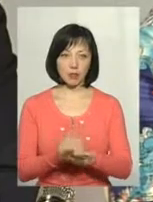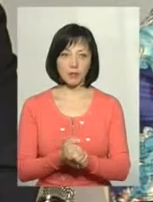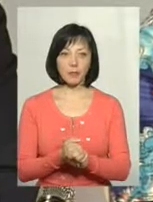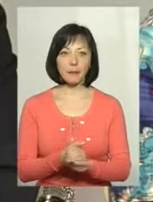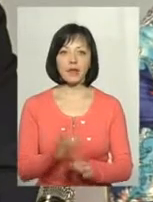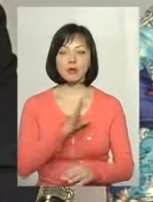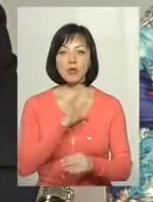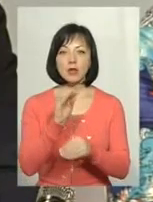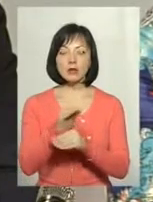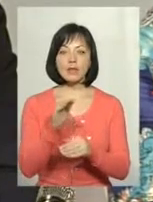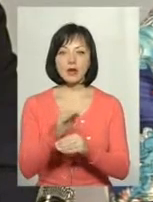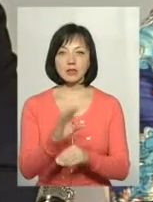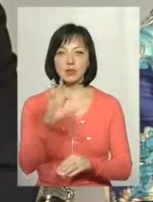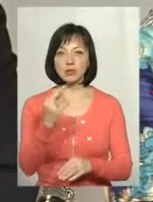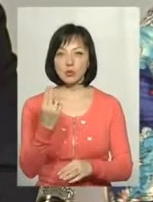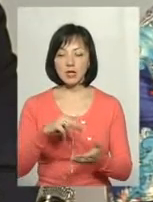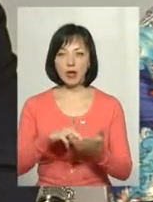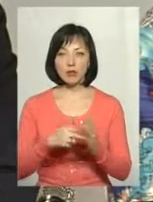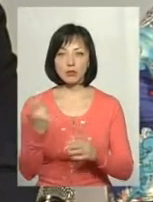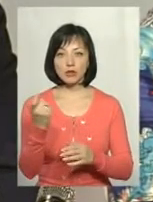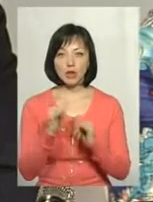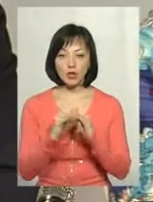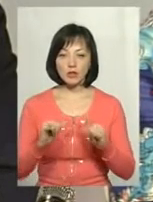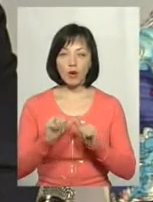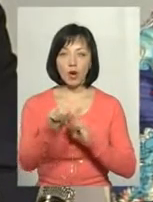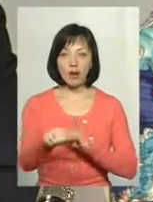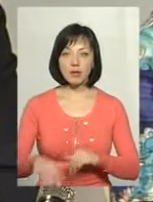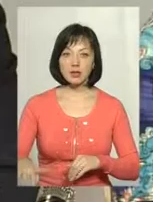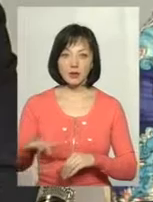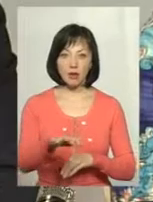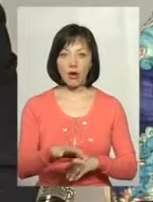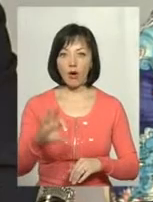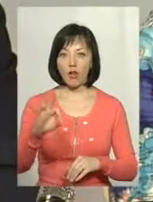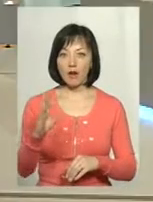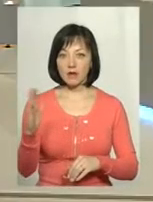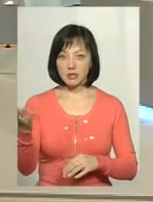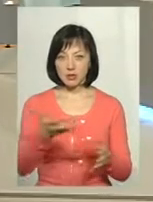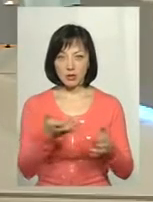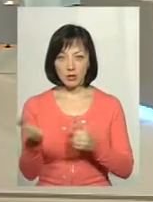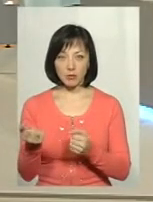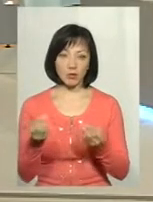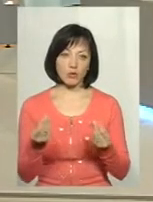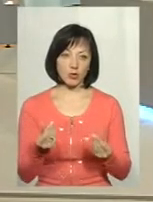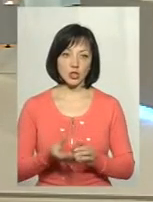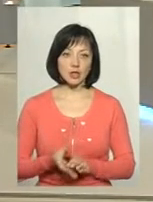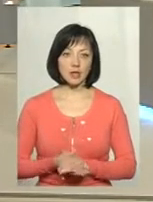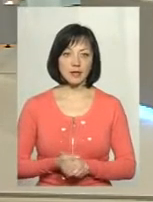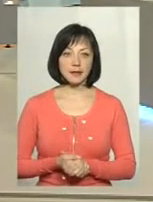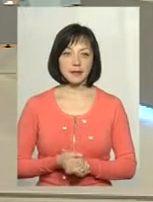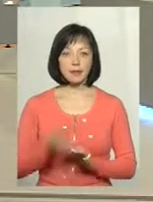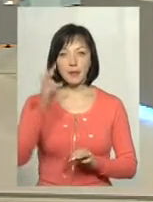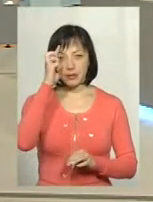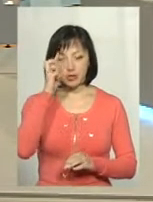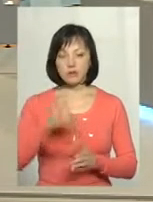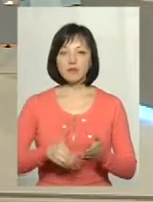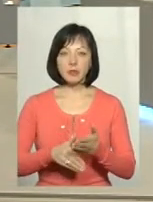Була субвенція на соціально-економічний розвиток окремих територій. От Олег Васильович звідти отримав кошти. Тому держава